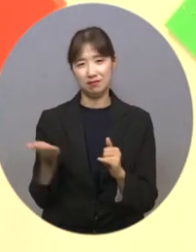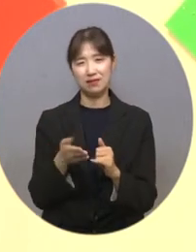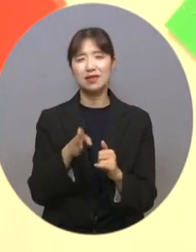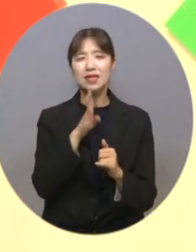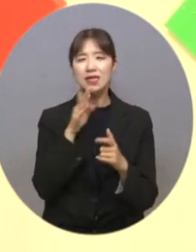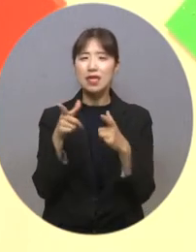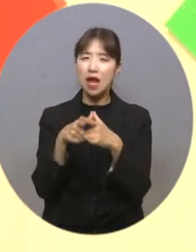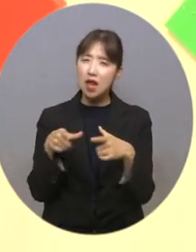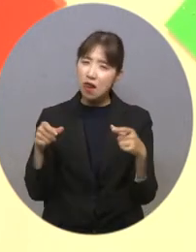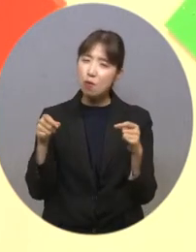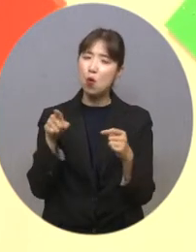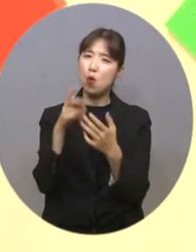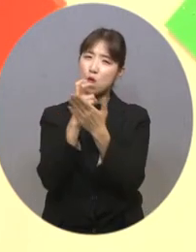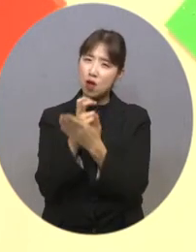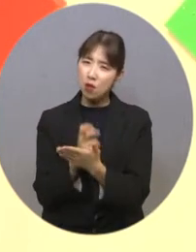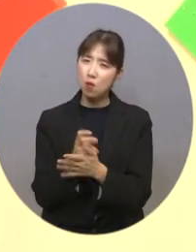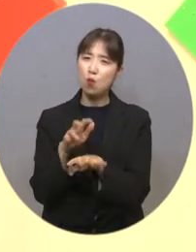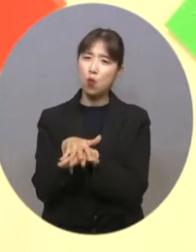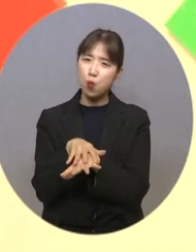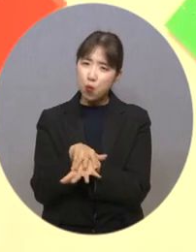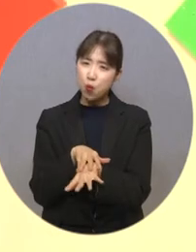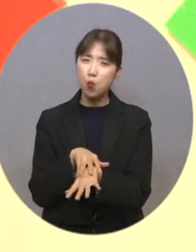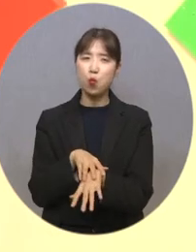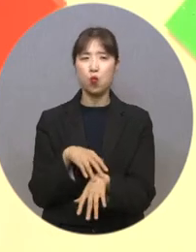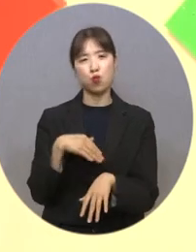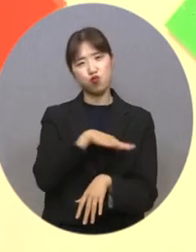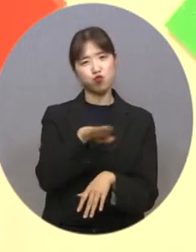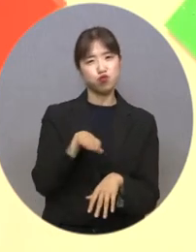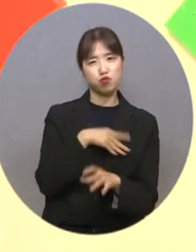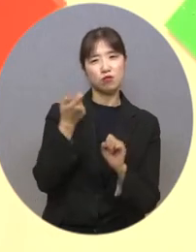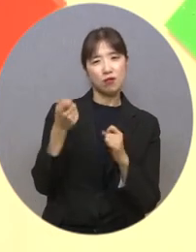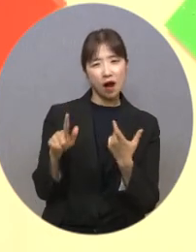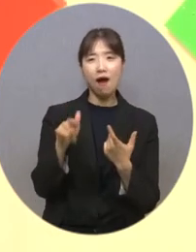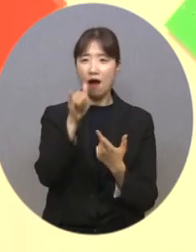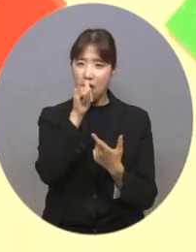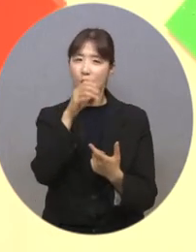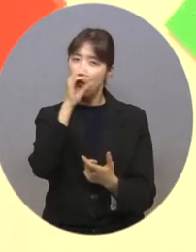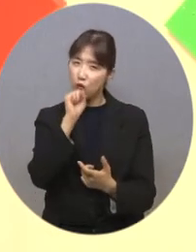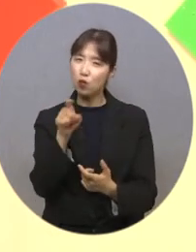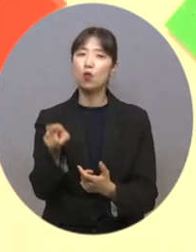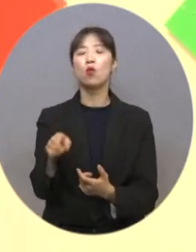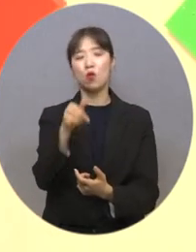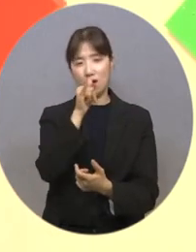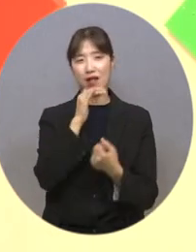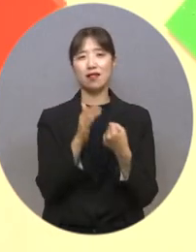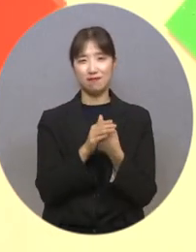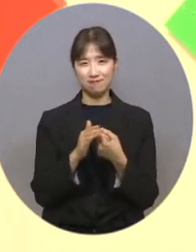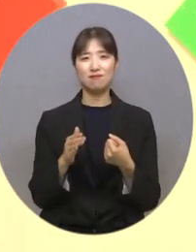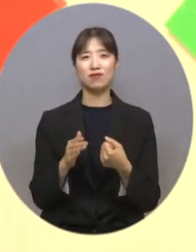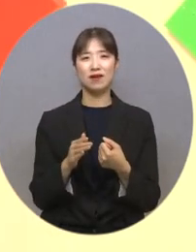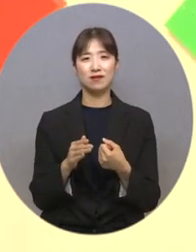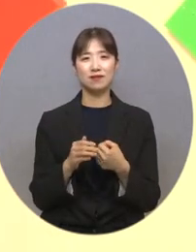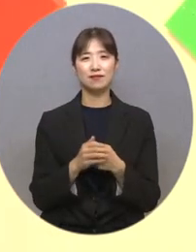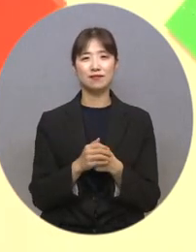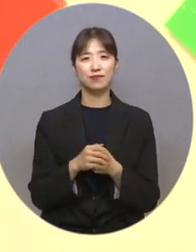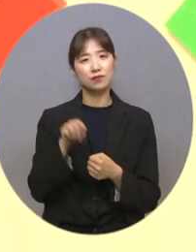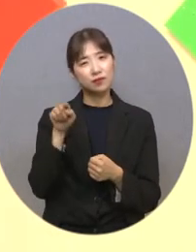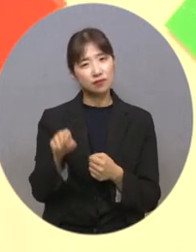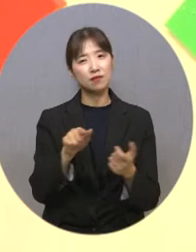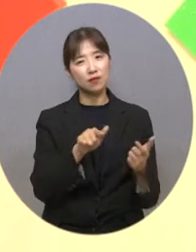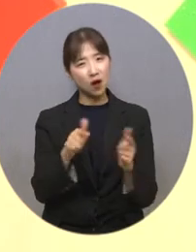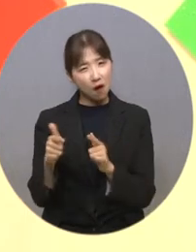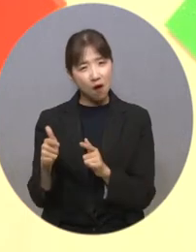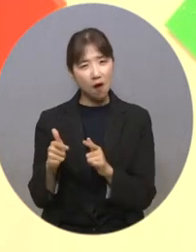실제 일본의 제도는 이제 여러 가지 이렇게 또 우리가 다른 부분들도 있고 좋은 부분들도 있고 그러기 때문에 그런